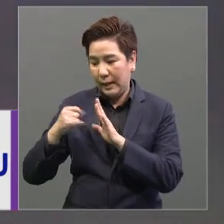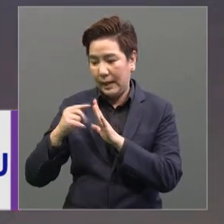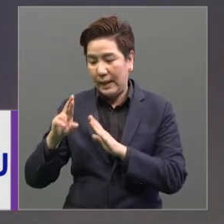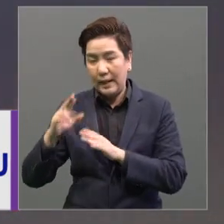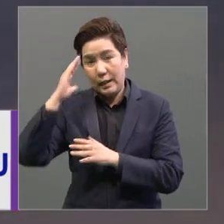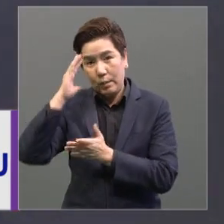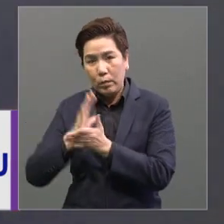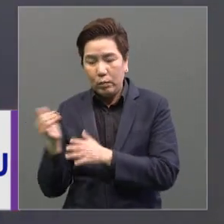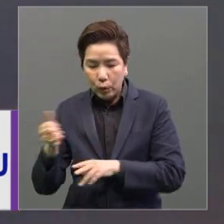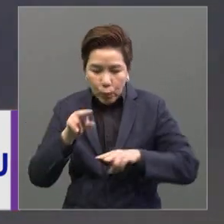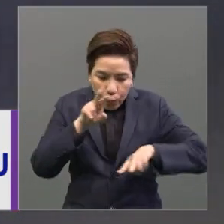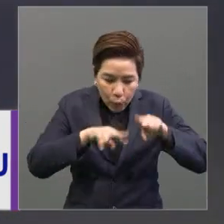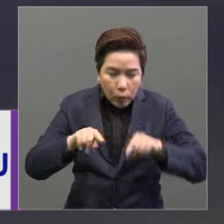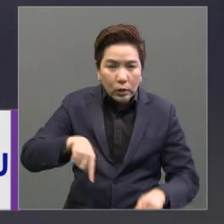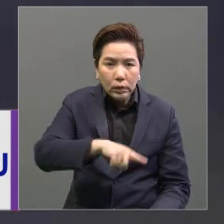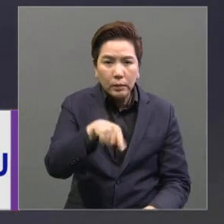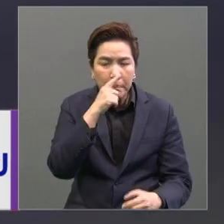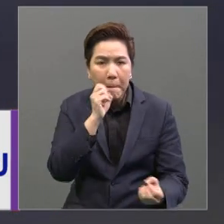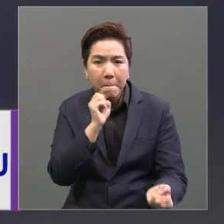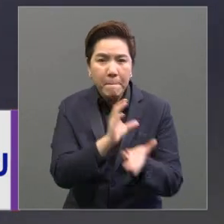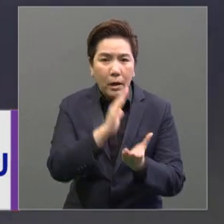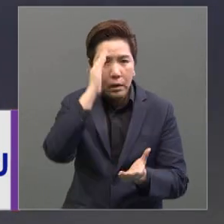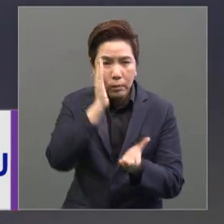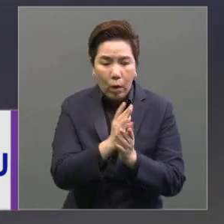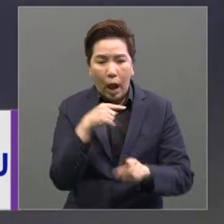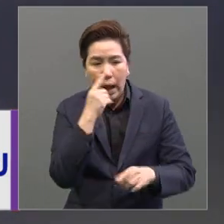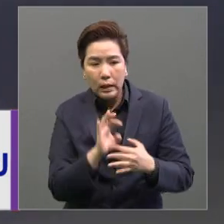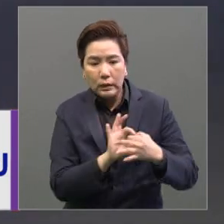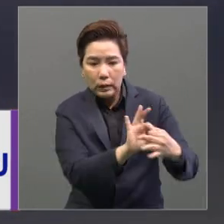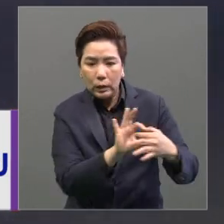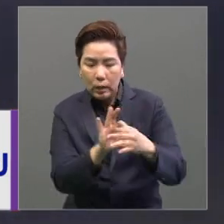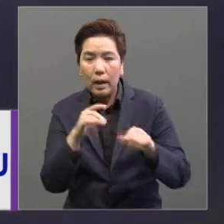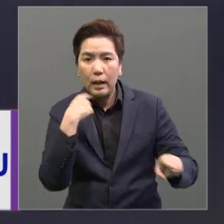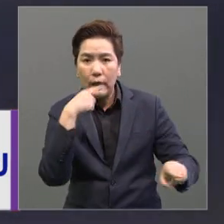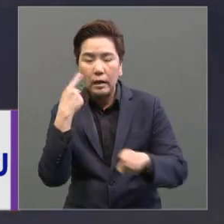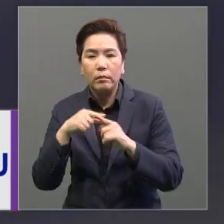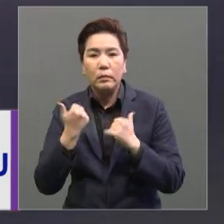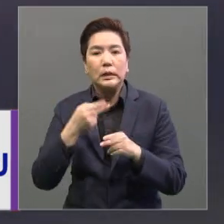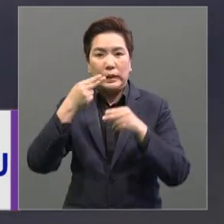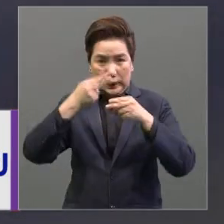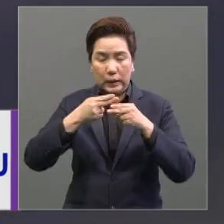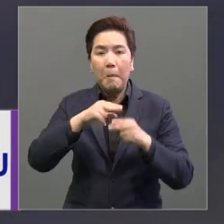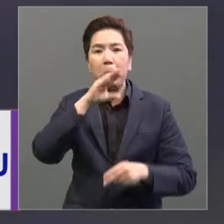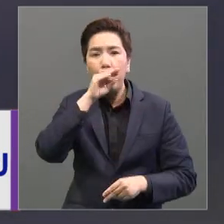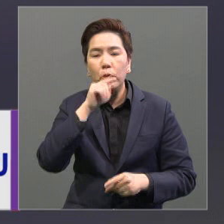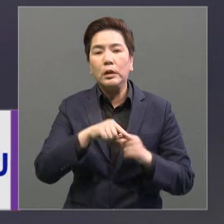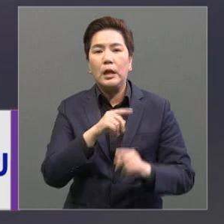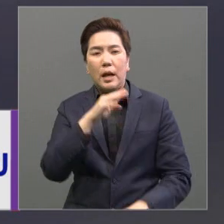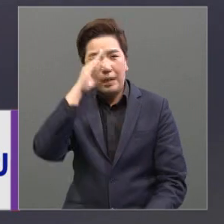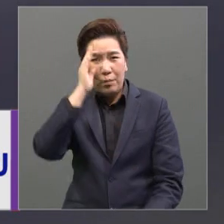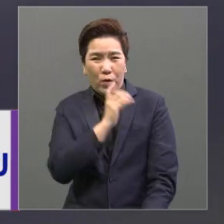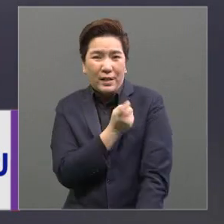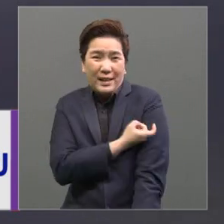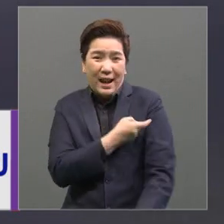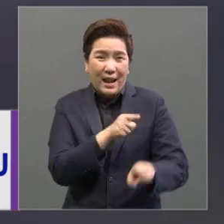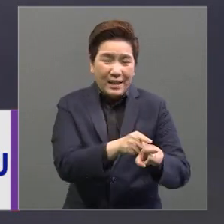ลงไปตรวจสอบนะครับว่ามีการพาดพิงถึงตำรวจคนไหนบ้างเพราะว่าในคลิปเนี่ยมีพูดชื่อออกมาจากคนนั้นตำรวจคนนี้อัย